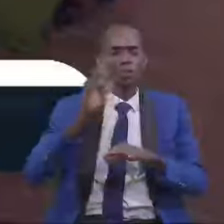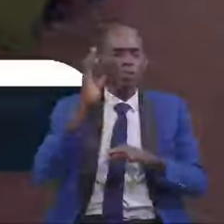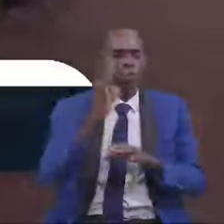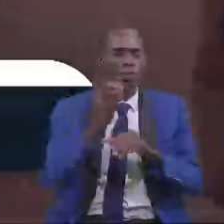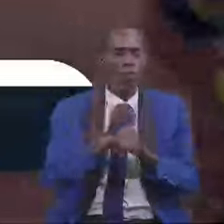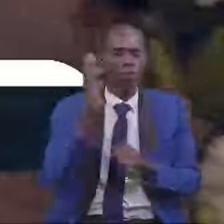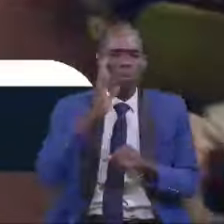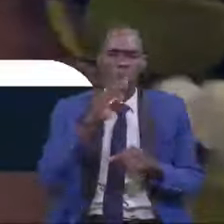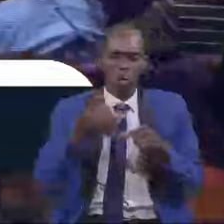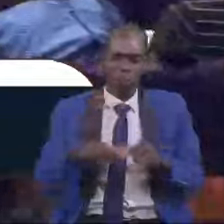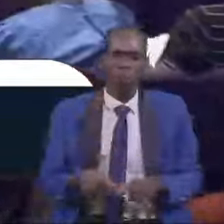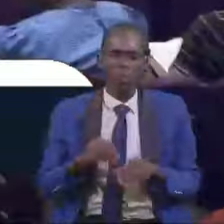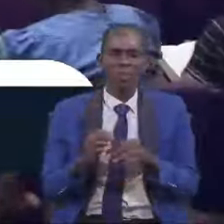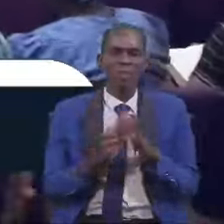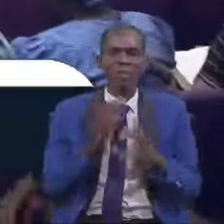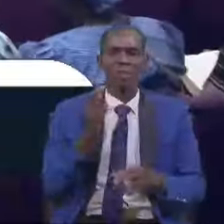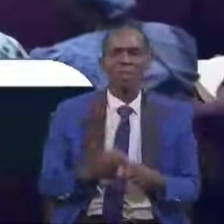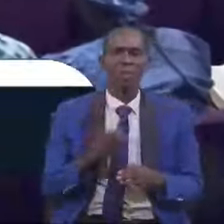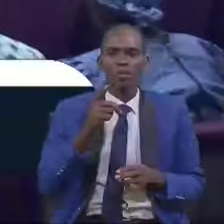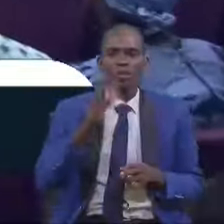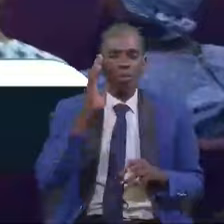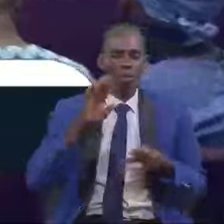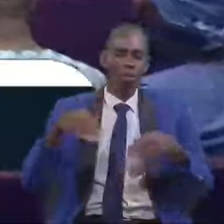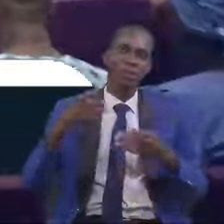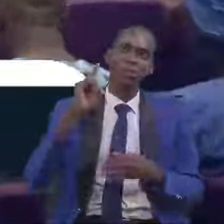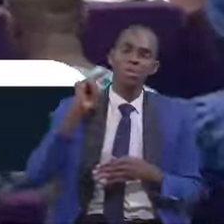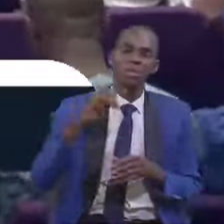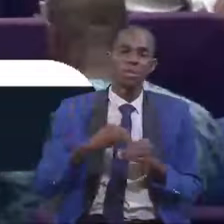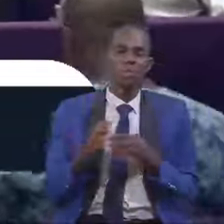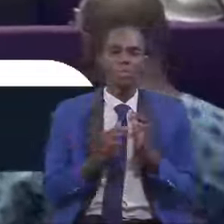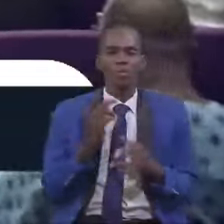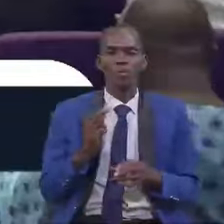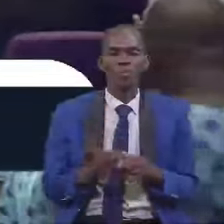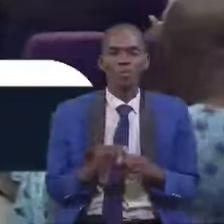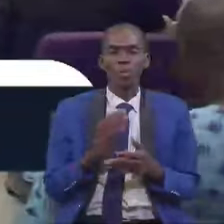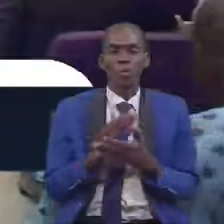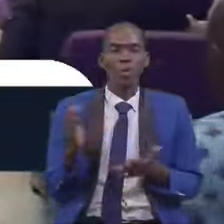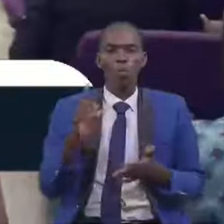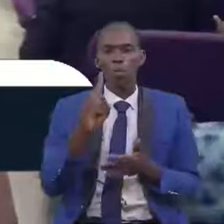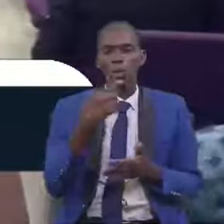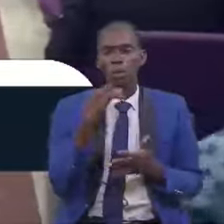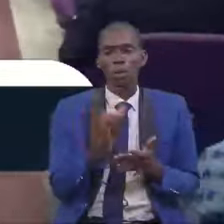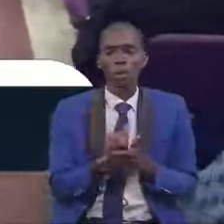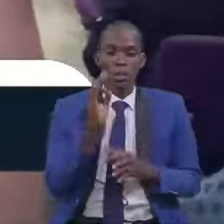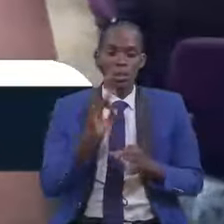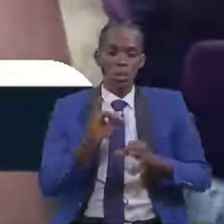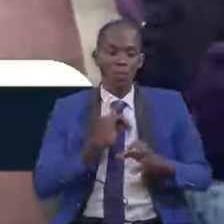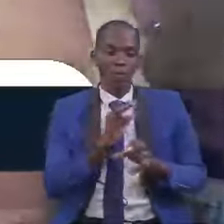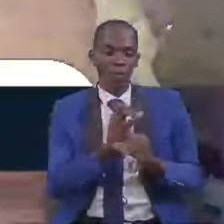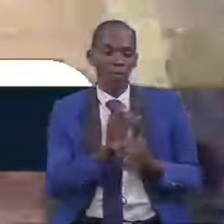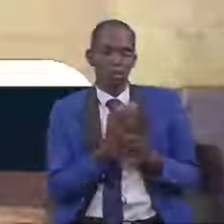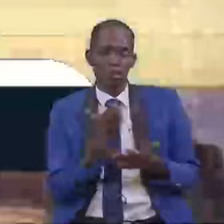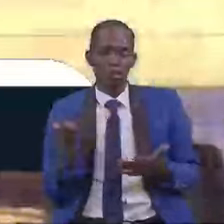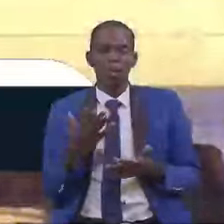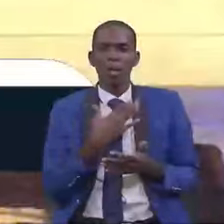permanents. Vous allez donner votre témoignage. Quelqu'un dit que vous savez, si j'ai quelque chose et que